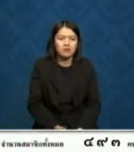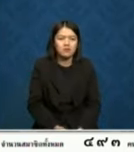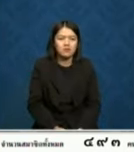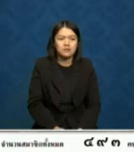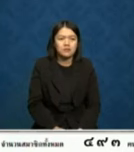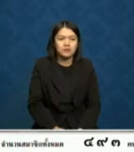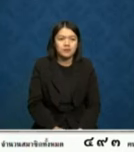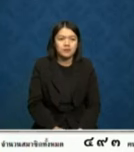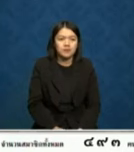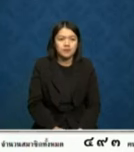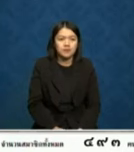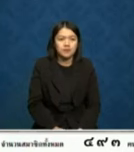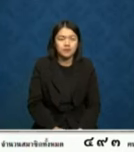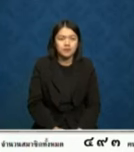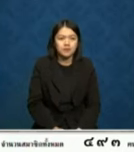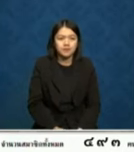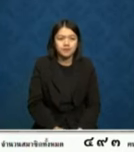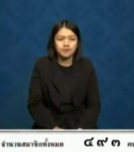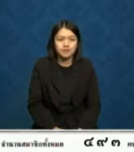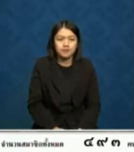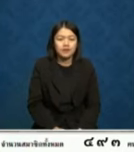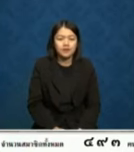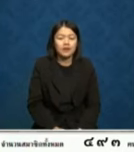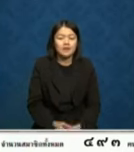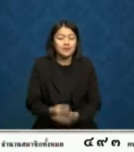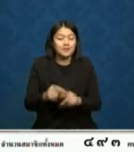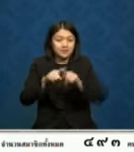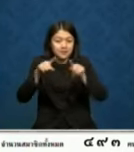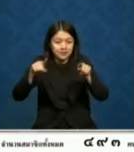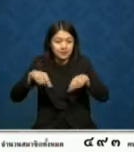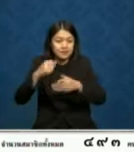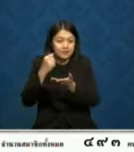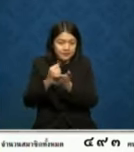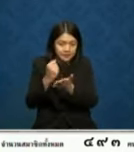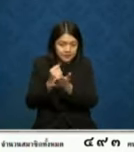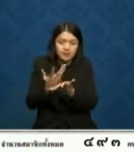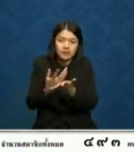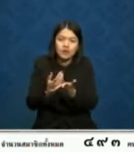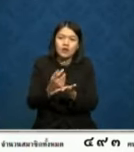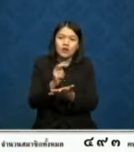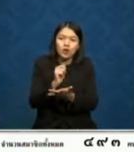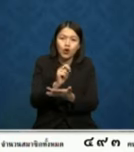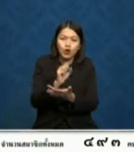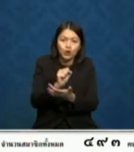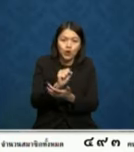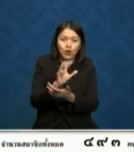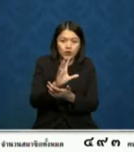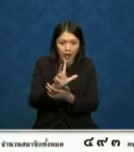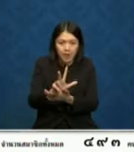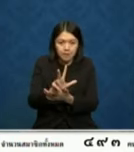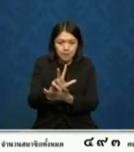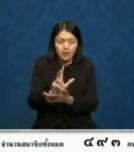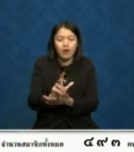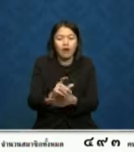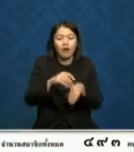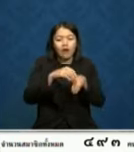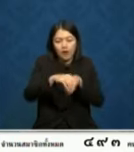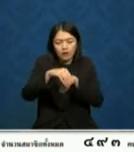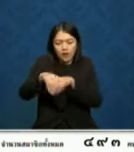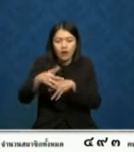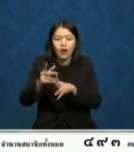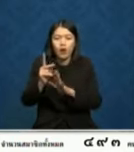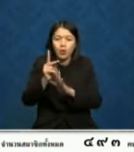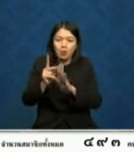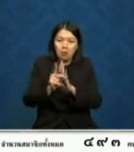เกษตรที่มีกรรมสิทธิ์ไม่ว่าจะเป็นโฉนดไม่ว่าจะเป็นอส 3พื้นที่เกษตรที่เป็นพื้นที่ที่ชอบด้วย